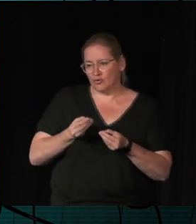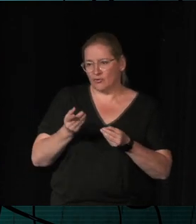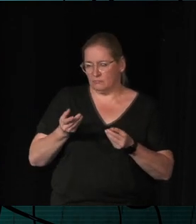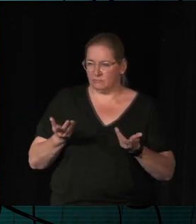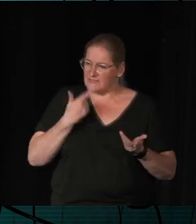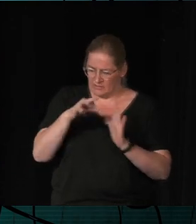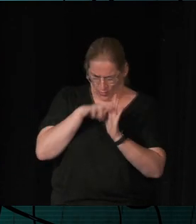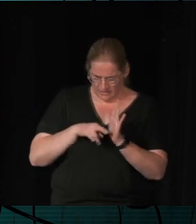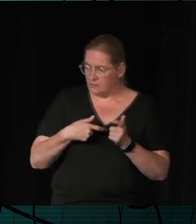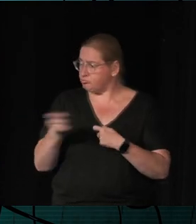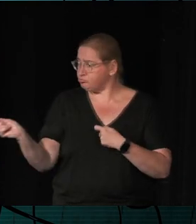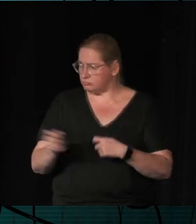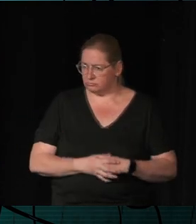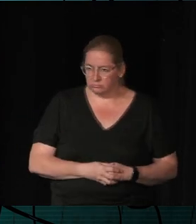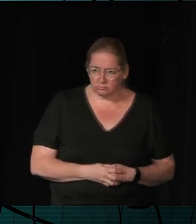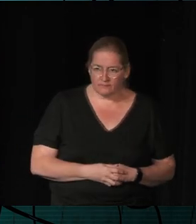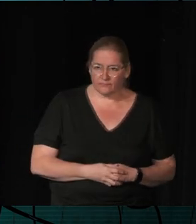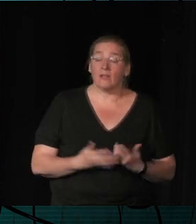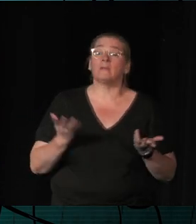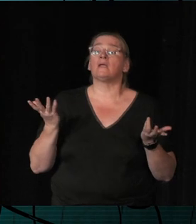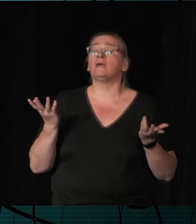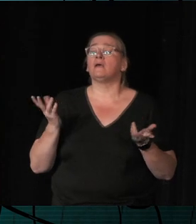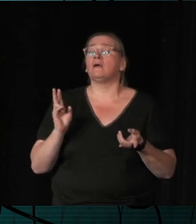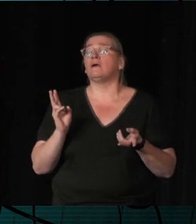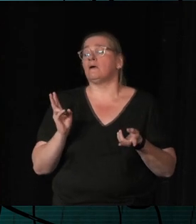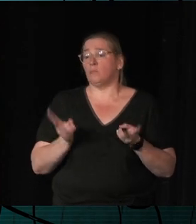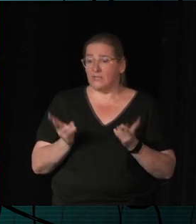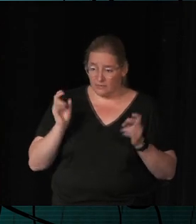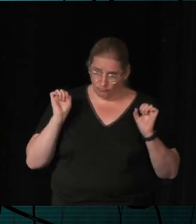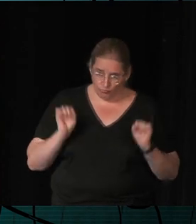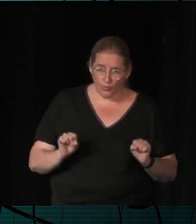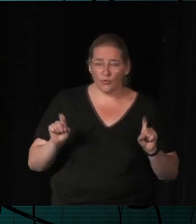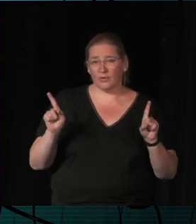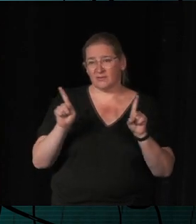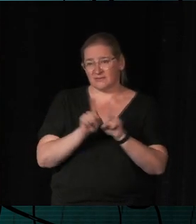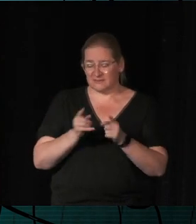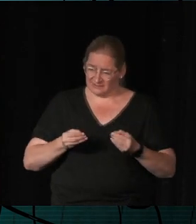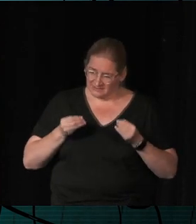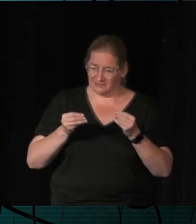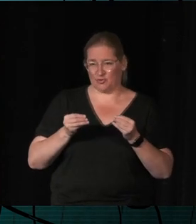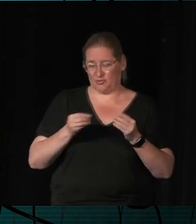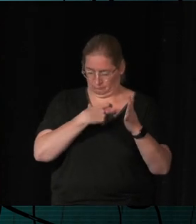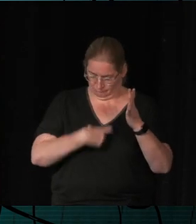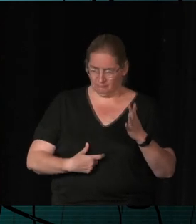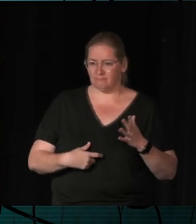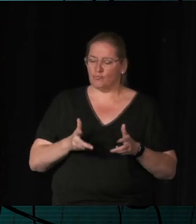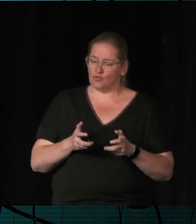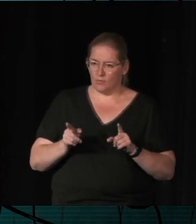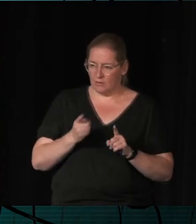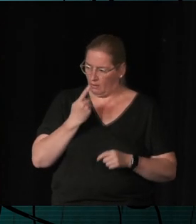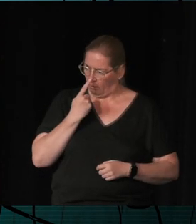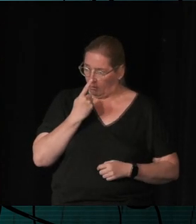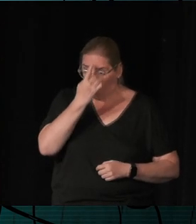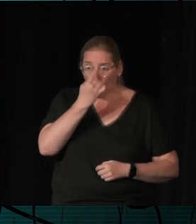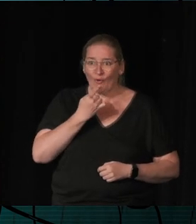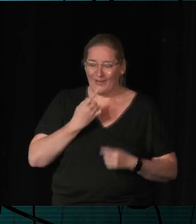plus la recette. Non, mais après, il y a aussi peut-être moyen, par moment, de conditionner un peu, enfin, donner à l'impression du joueur qu'il a une forme de libre arbitre sur